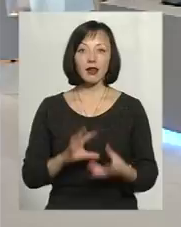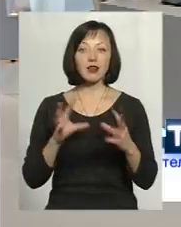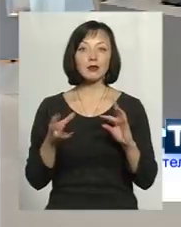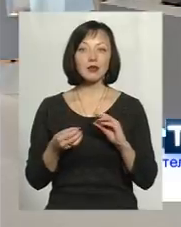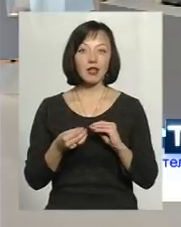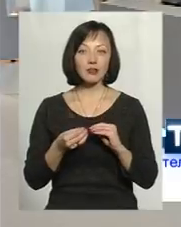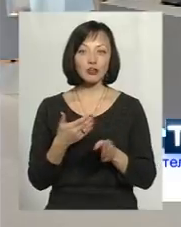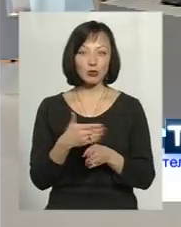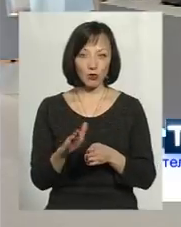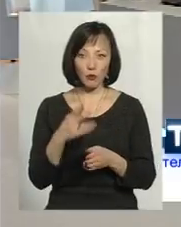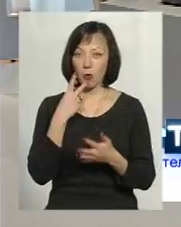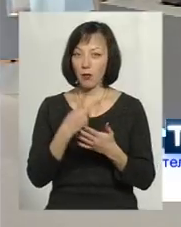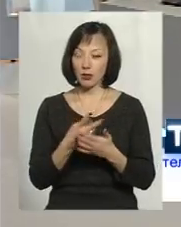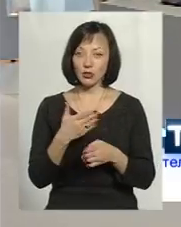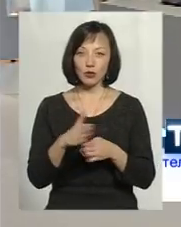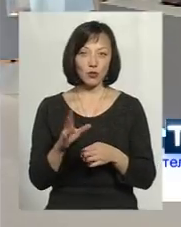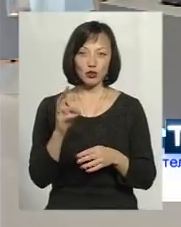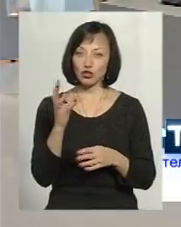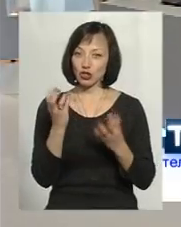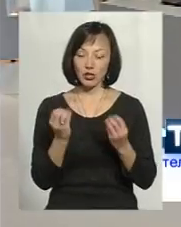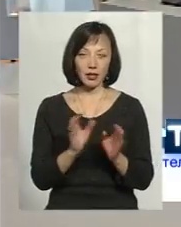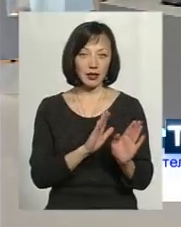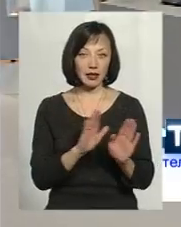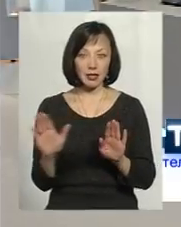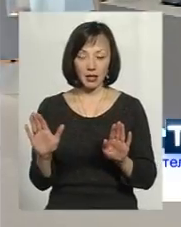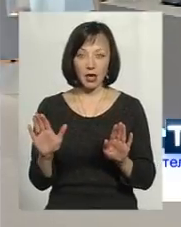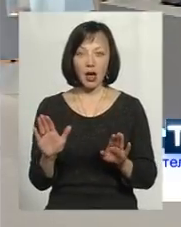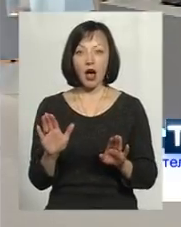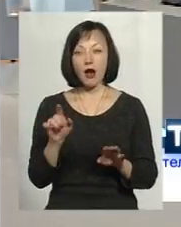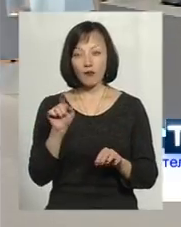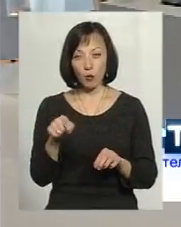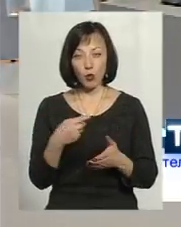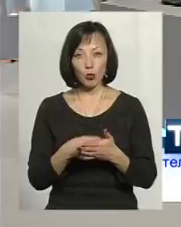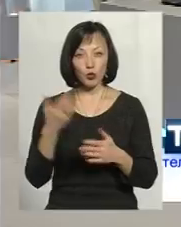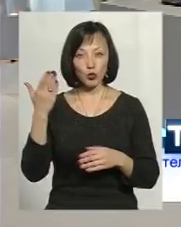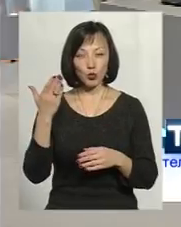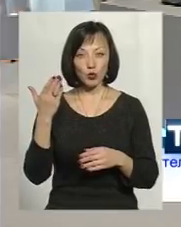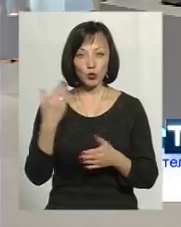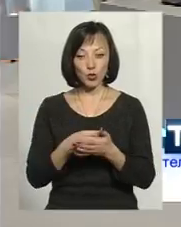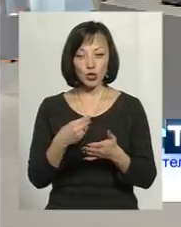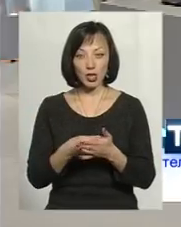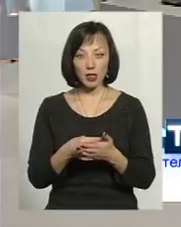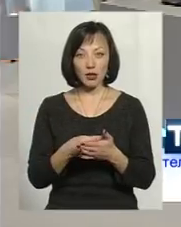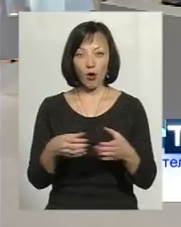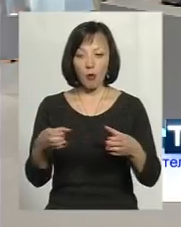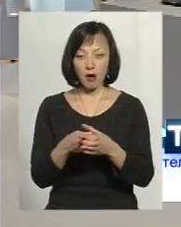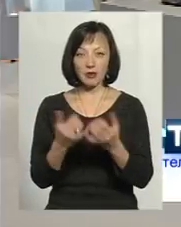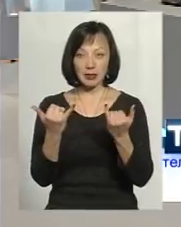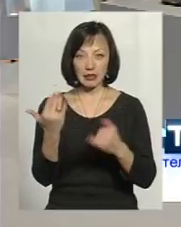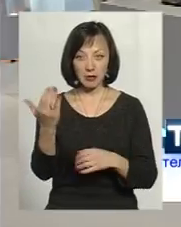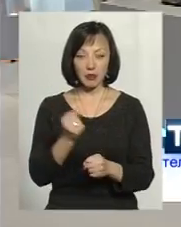Результат частково побачили, частково ні. В тому бюджеті, тією командою, якою ви нині